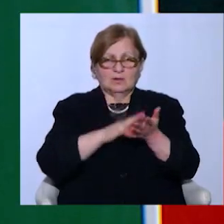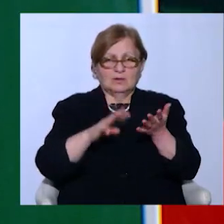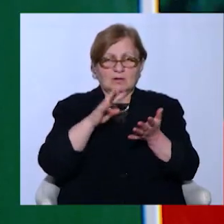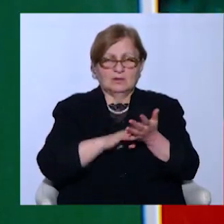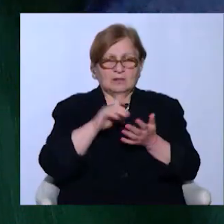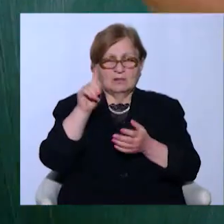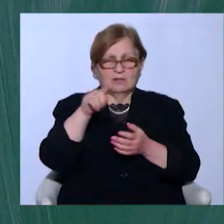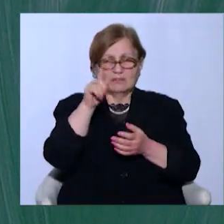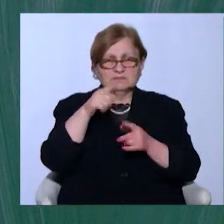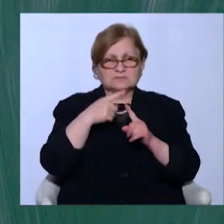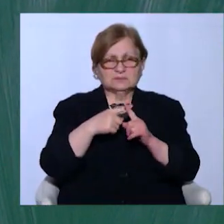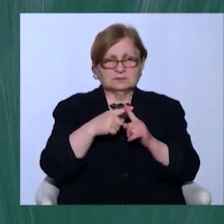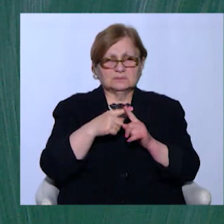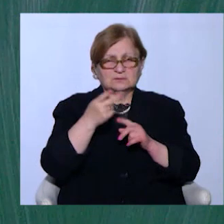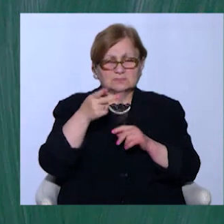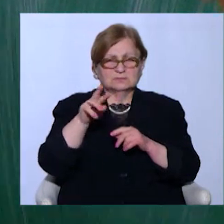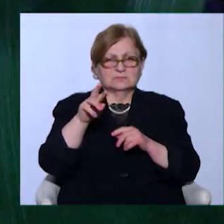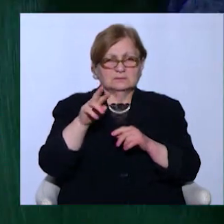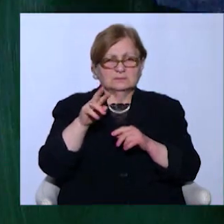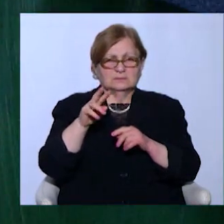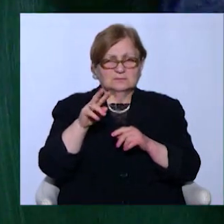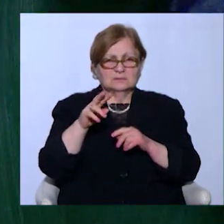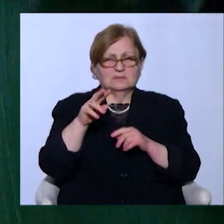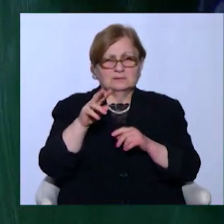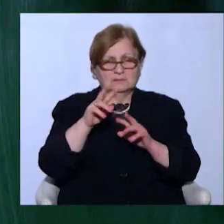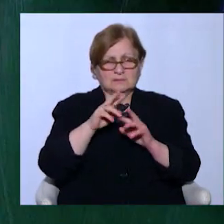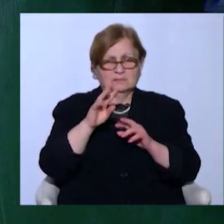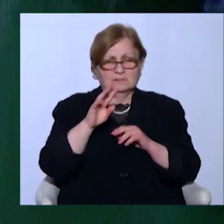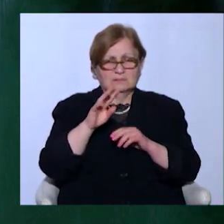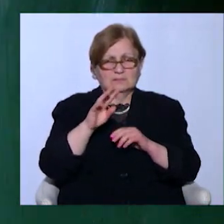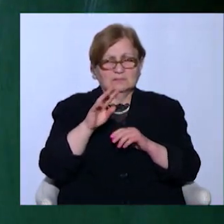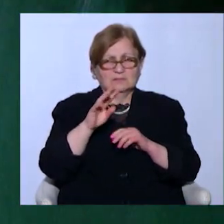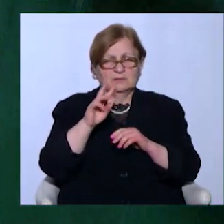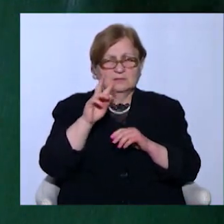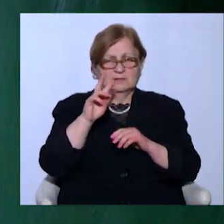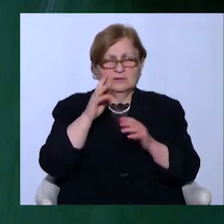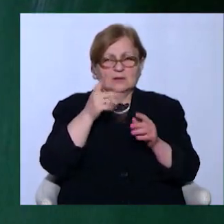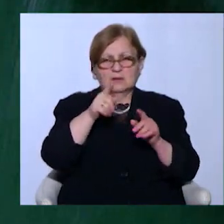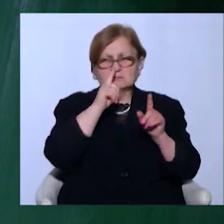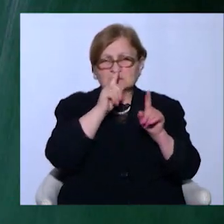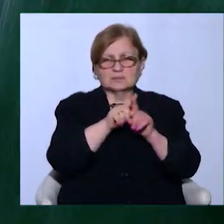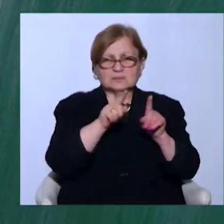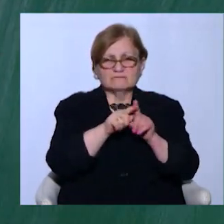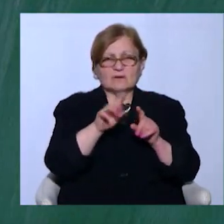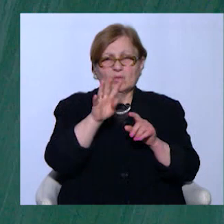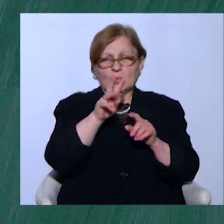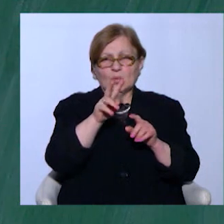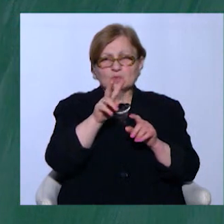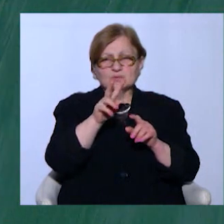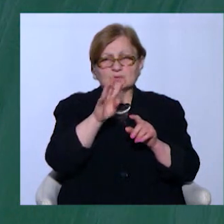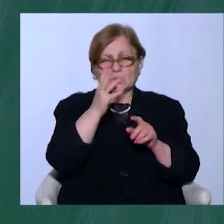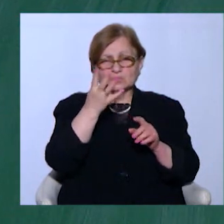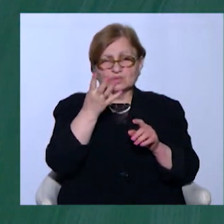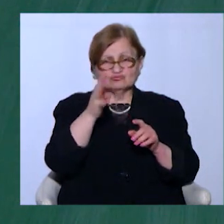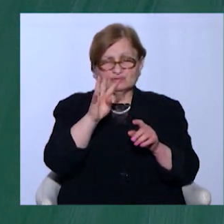299 კვადრატს დამატებული 2-ჯერ 299 კვადრატი არის 4-ჯერ 299 კვადრატი.